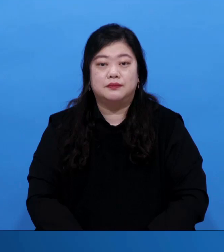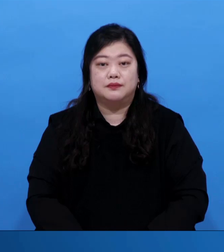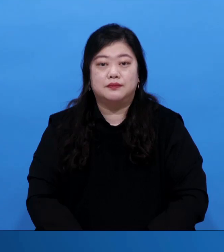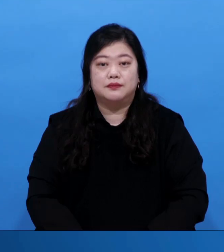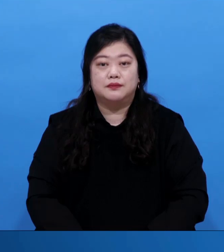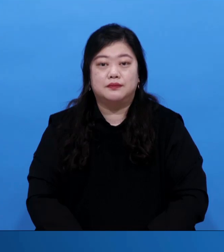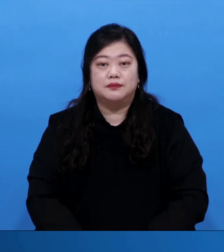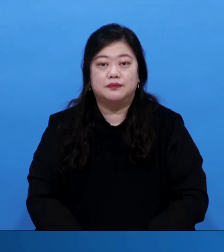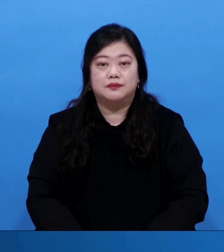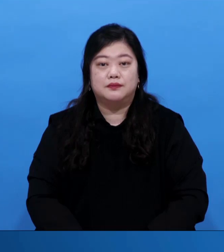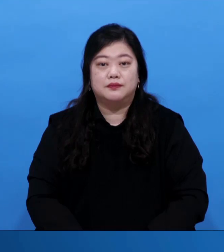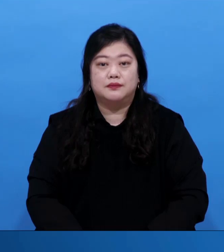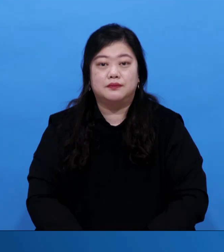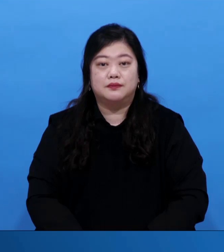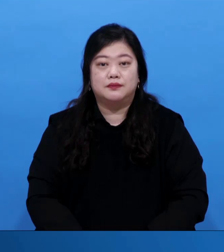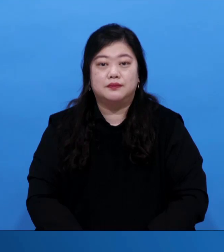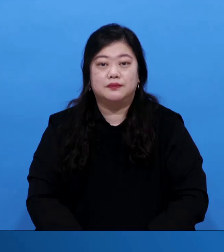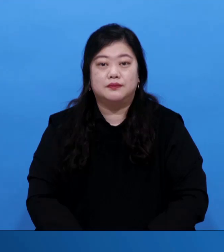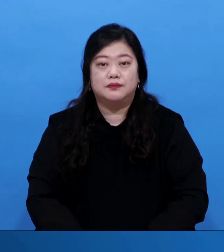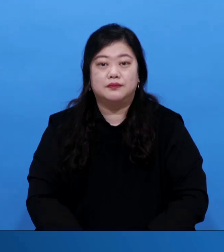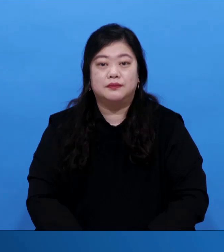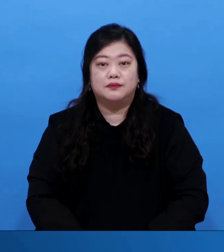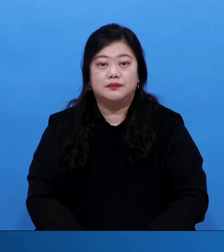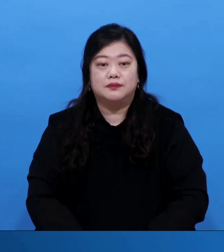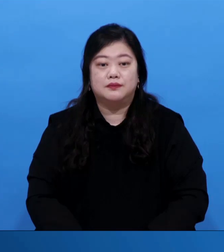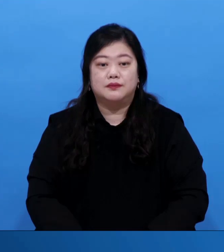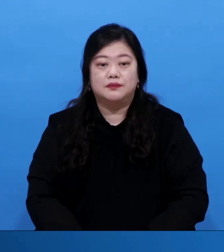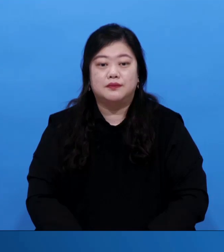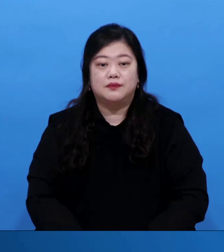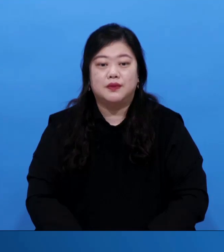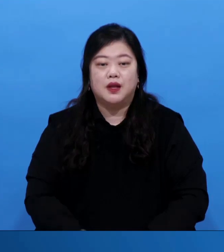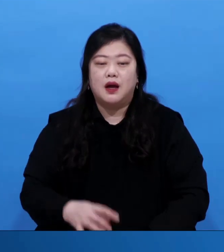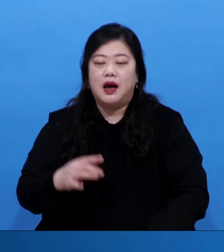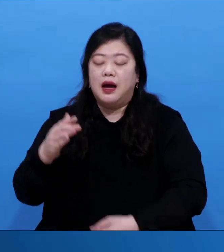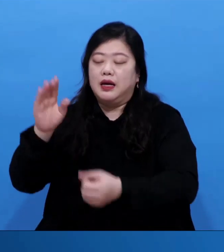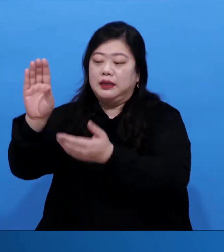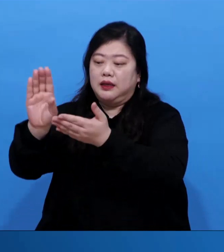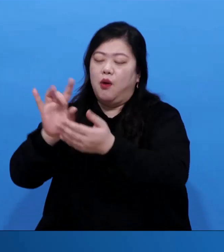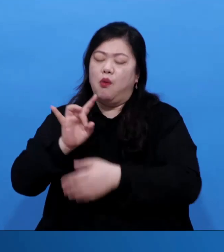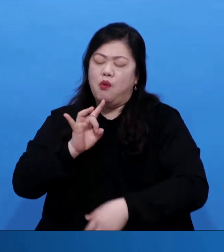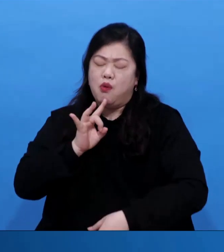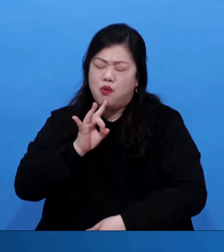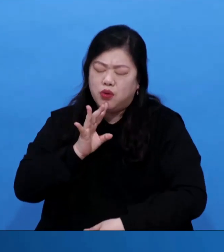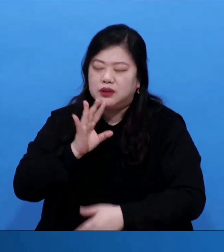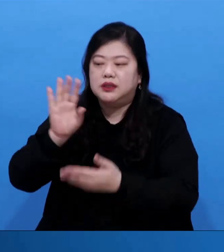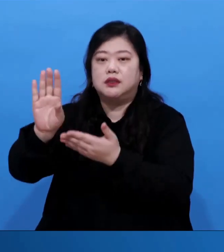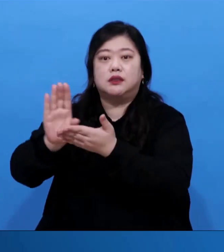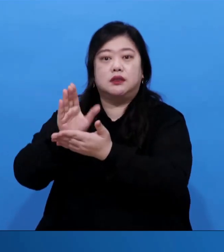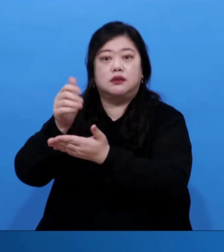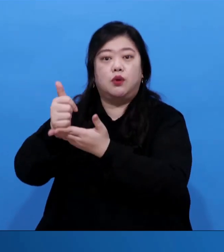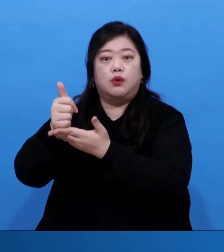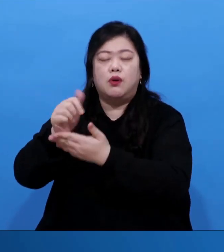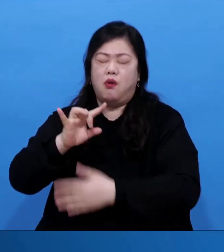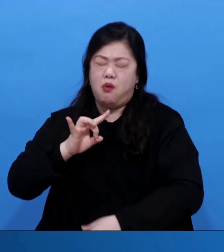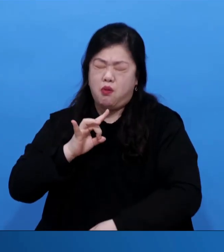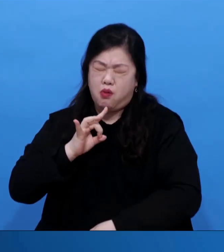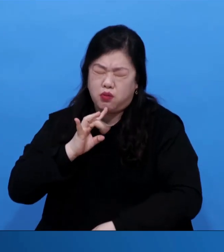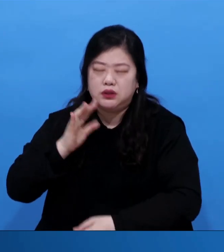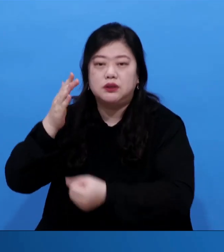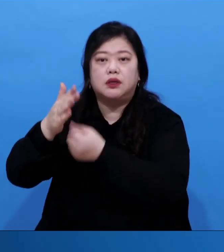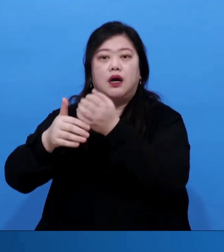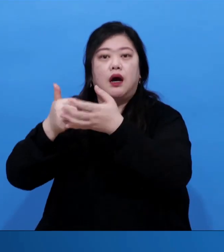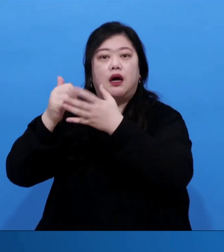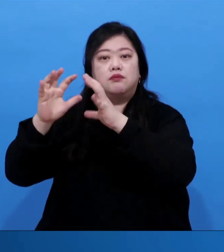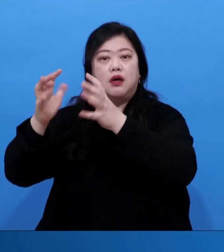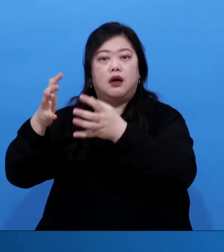어떤 응답인가 하니까 하나님의 나라 그리스도 하나님의 나라 오직 성령이다. And the content of only, what kind of answer is